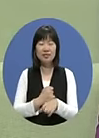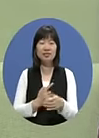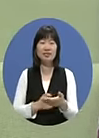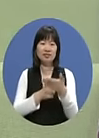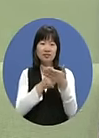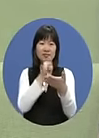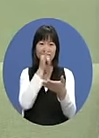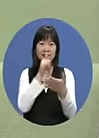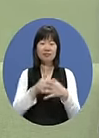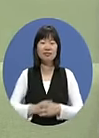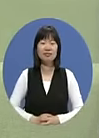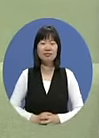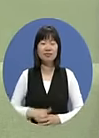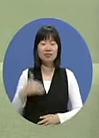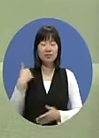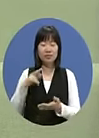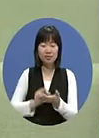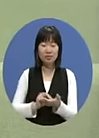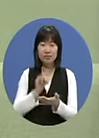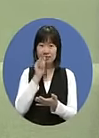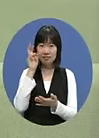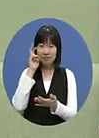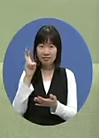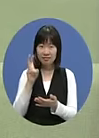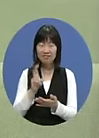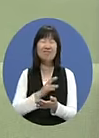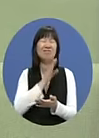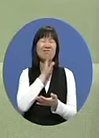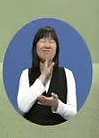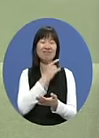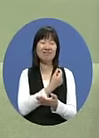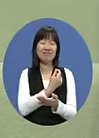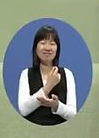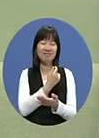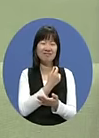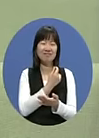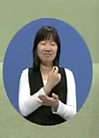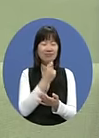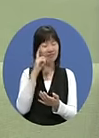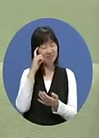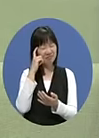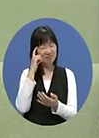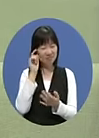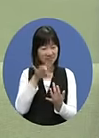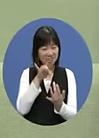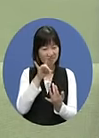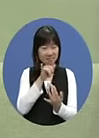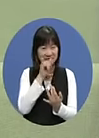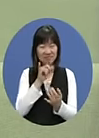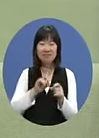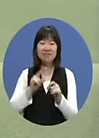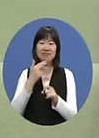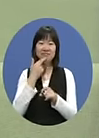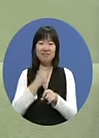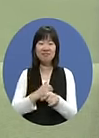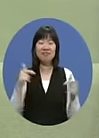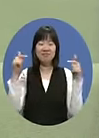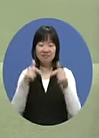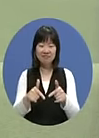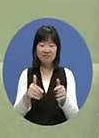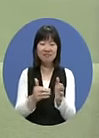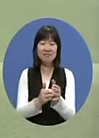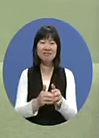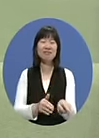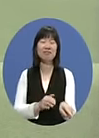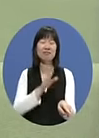나는 거죠. 네. 모르는 문제도 있긴 있었어요. 네, 있어요. 아, 찍어야 될 때도 있긴 있었어요? 거의 없었어요. 줄어들었어요. 옛날에